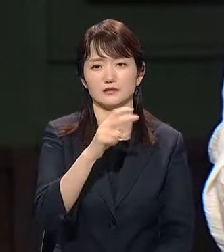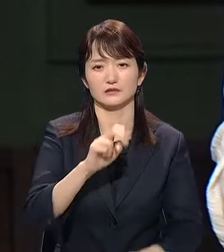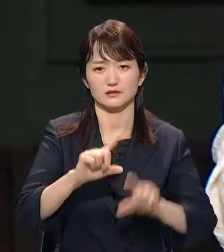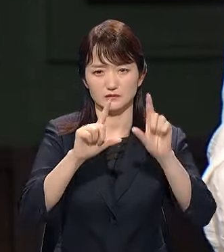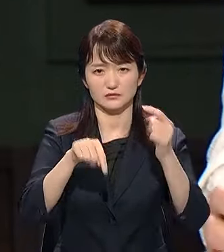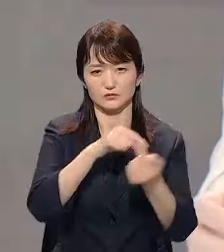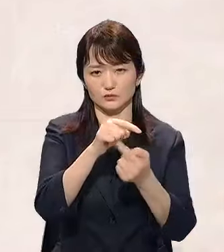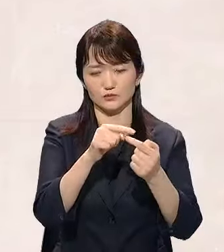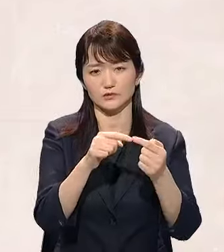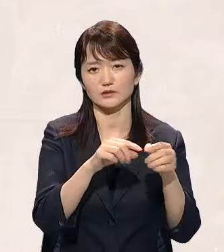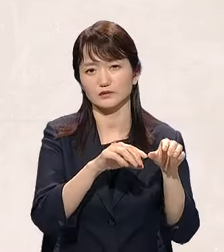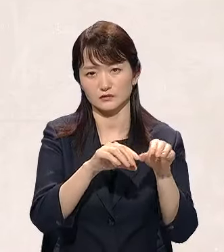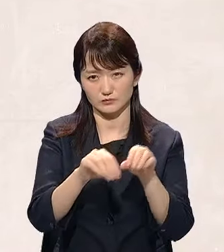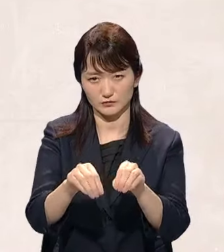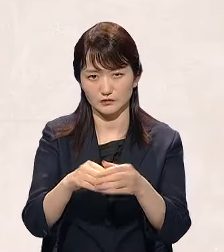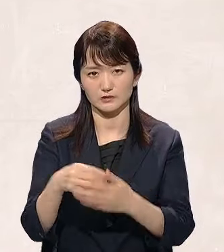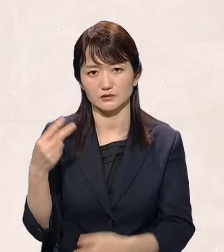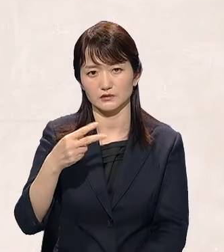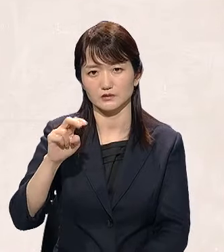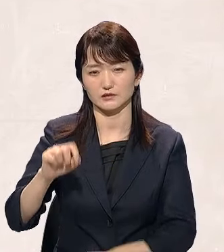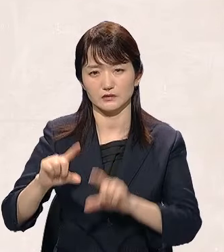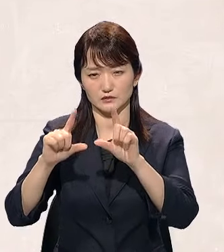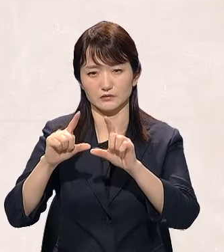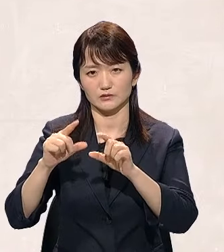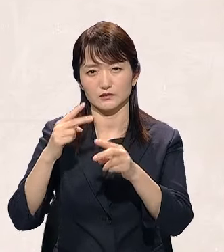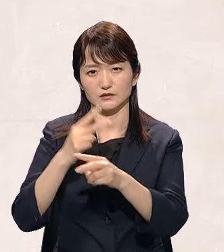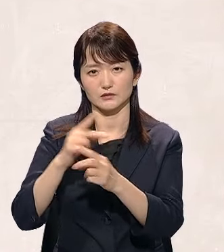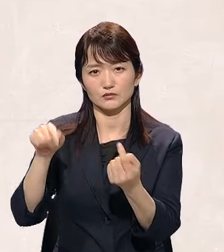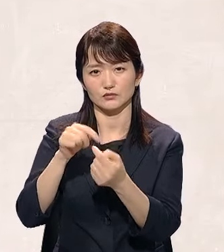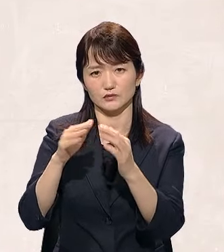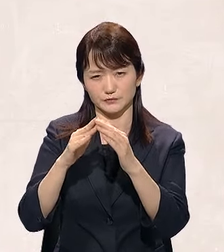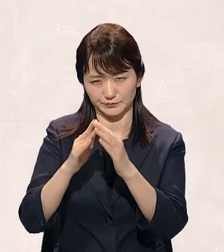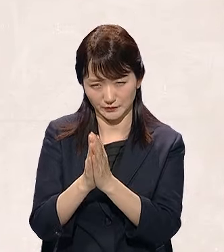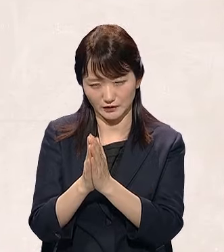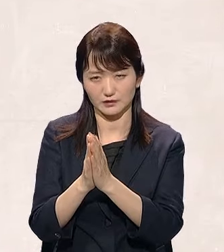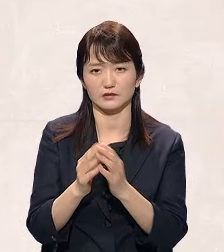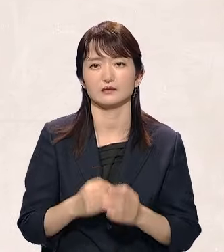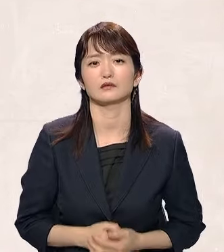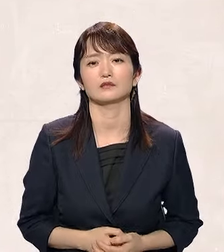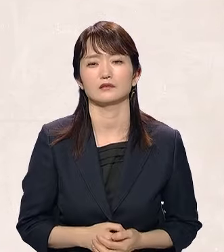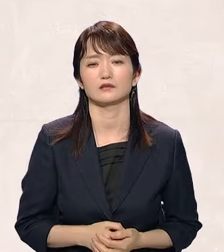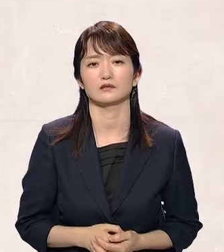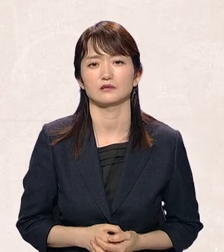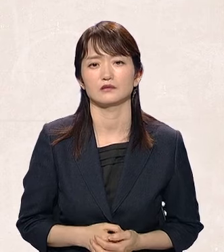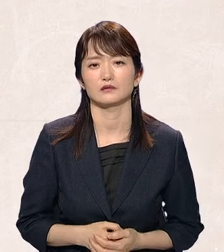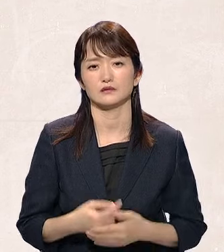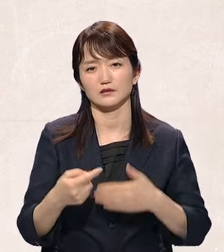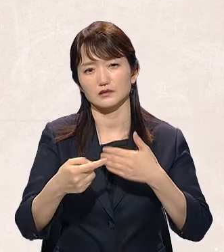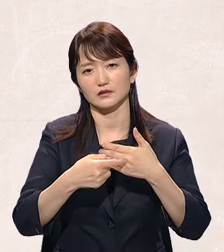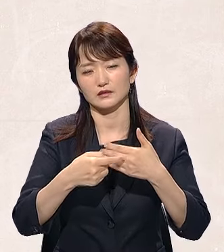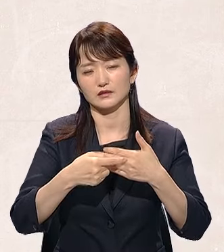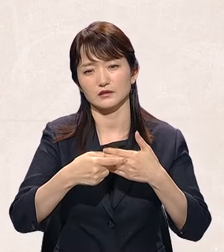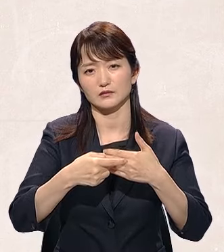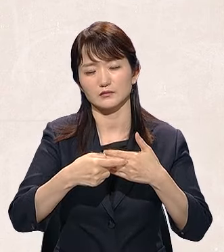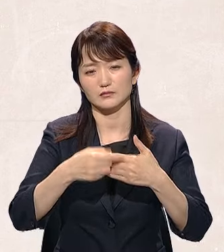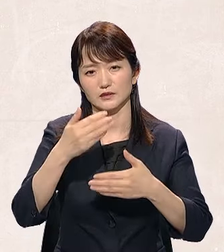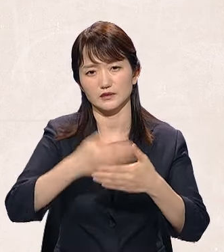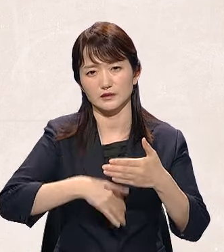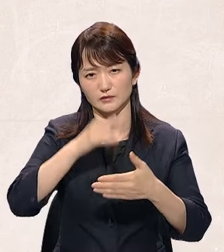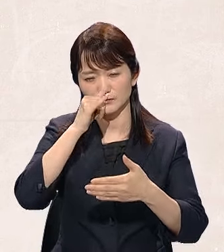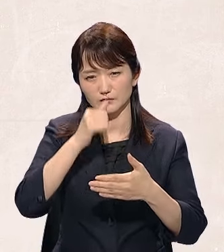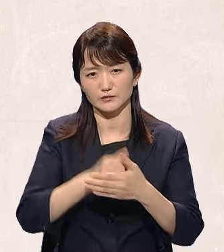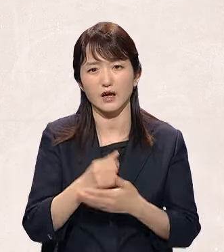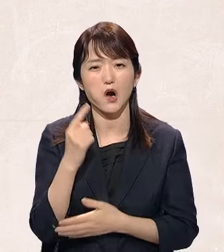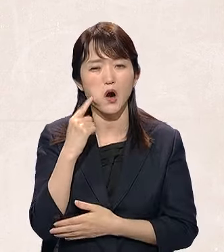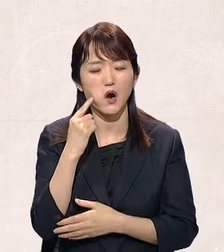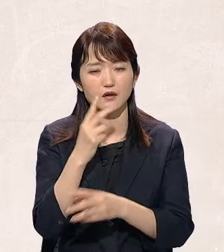운영을 멈췄고요. 2021년도에 폐업 처리가 됐다고 전해들은 겁니다. 그러니까 사실은 이게 껍데기만 남은 유령 쇼핑몰이었던